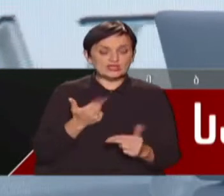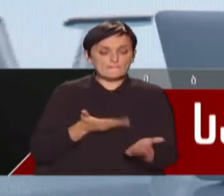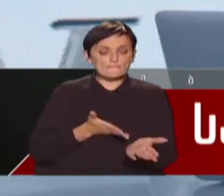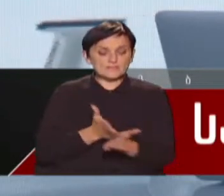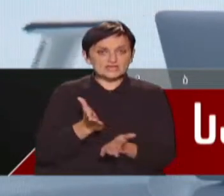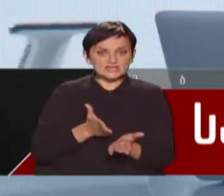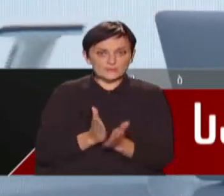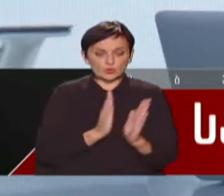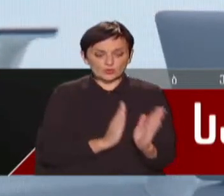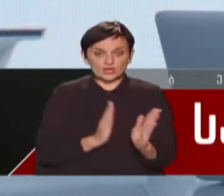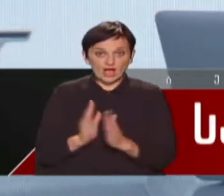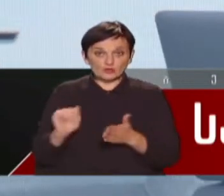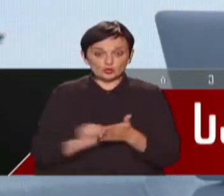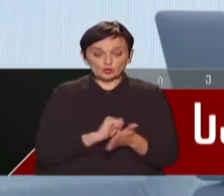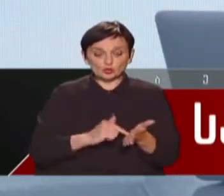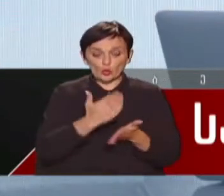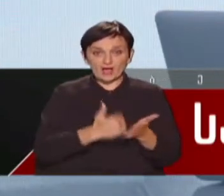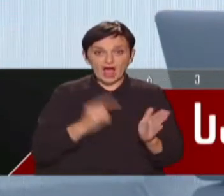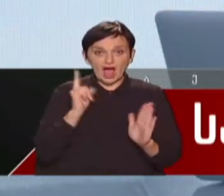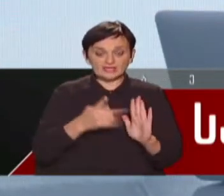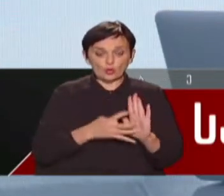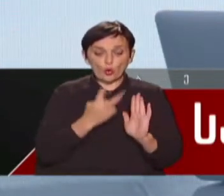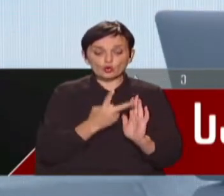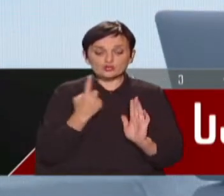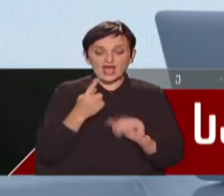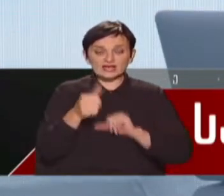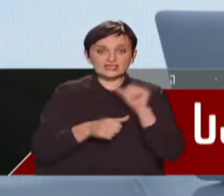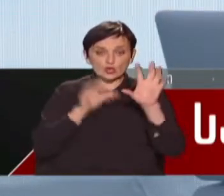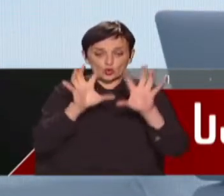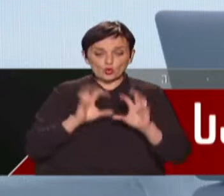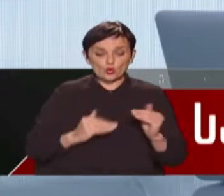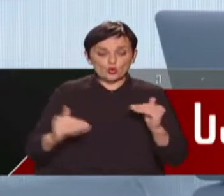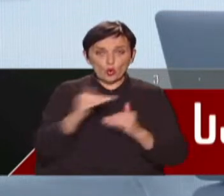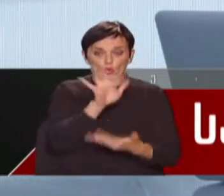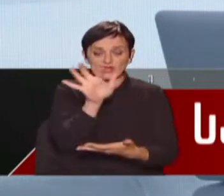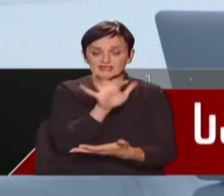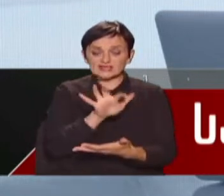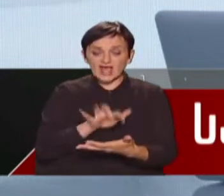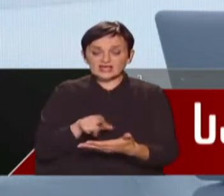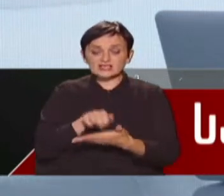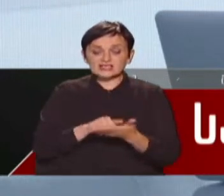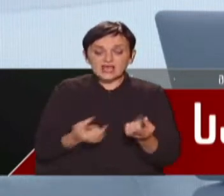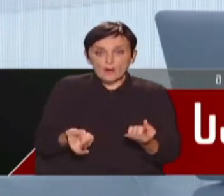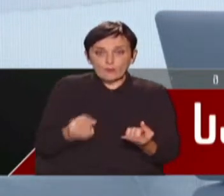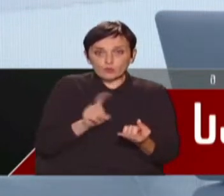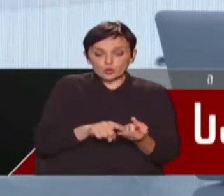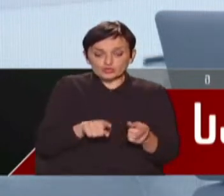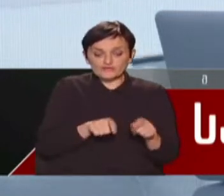პრინციპები განსაზღვრა. Დოკუმენტი 1921 წლის კონსტიტუციის ტექსტის საფუძველზე შეიქმნა,